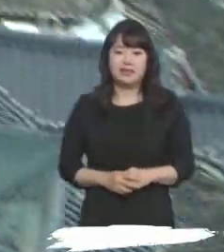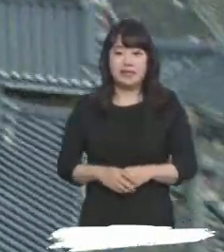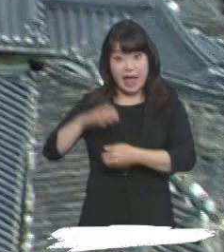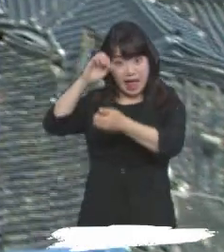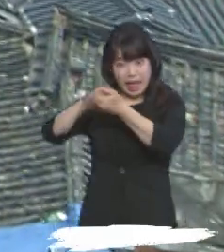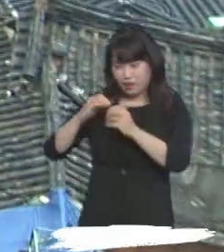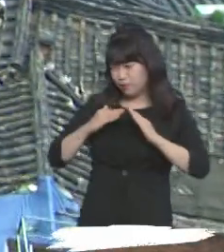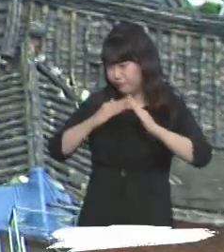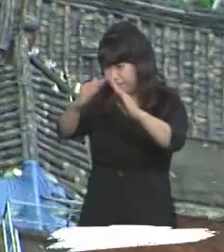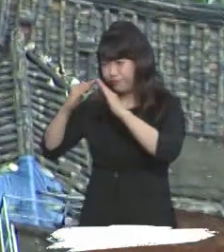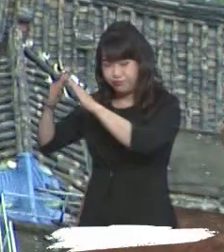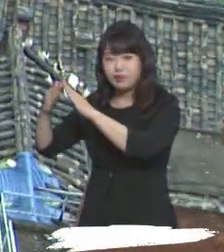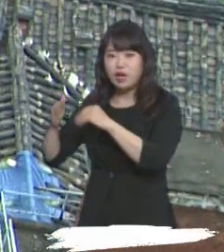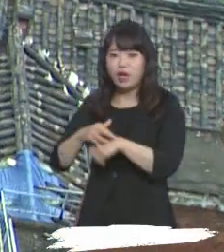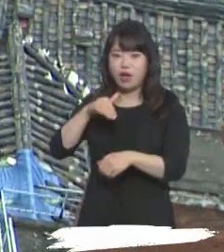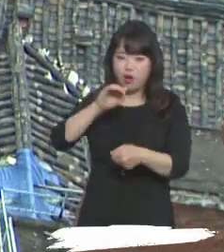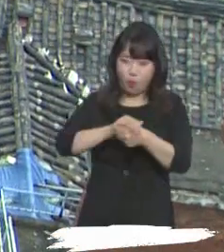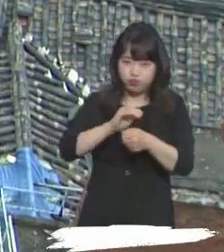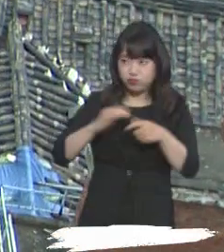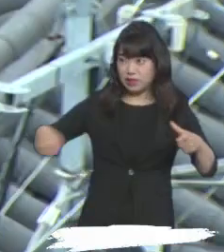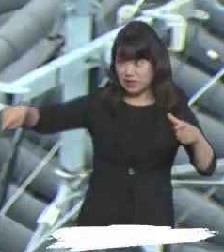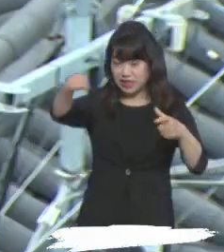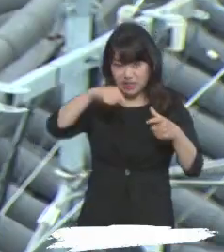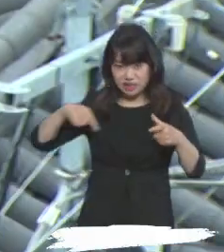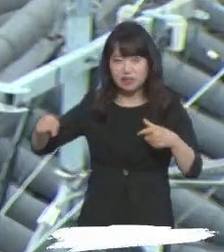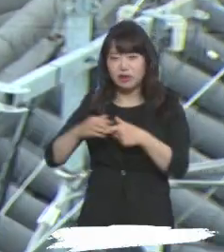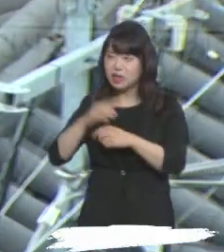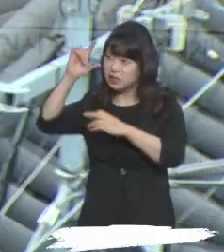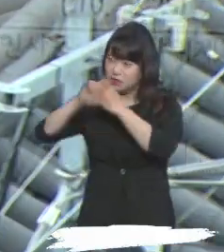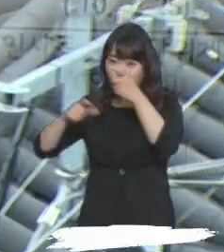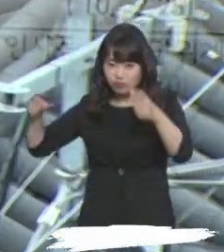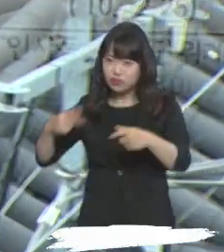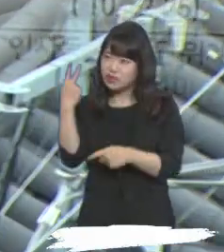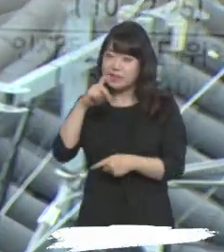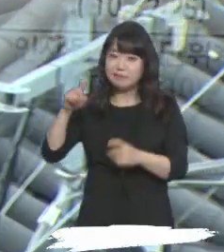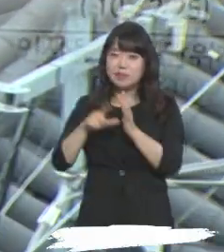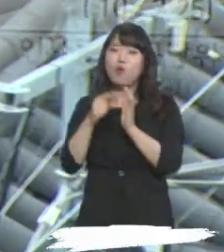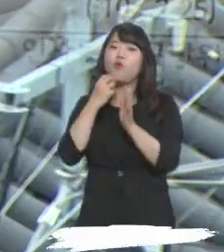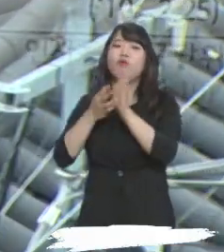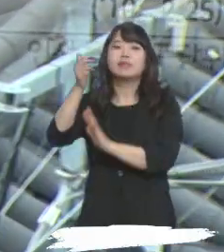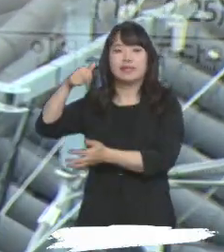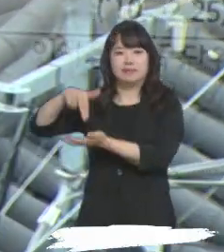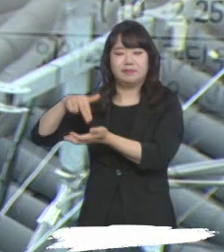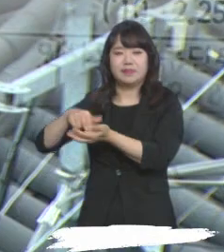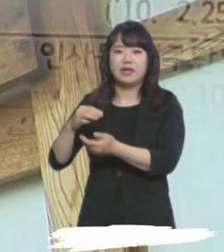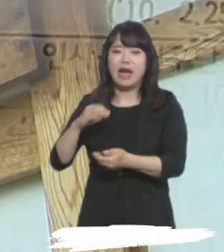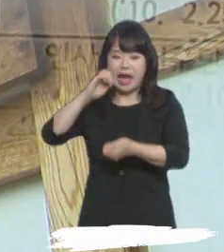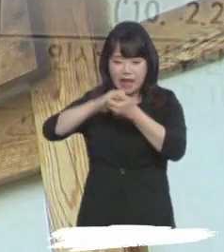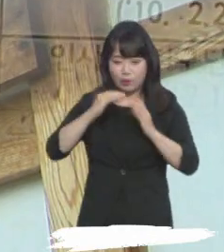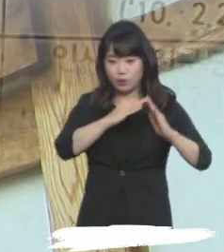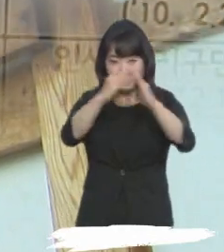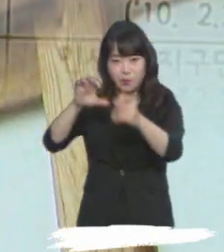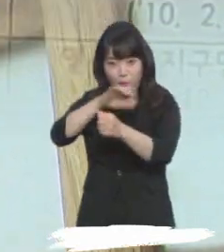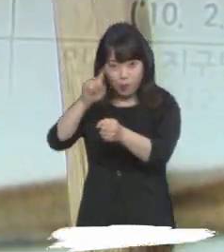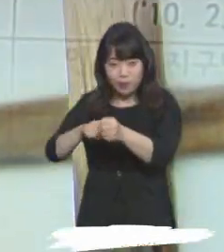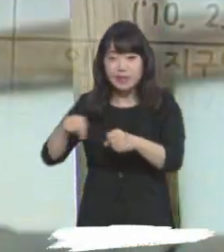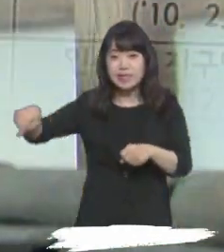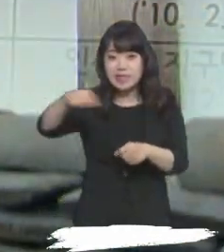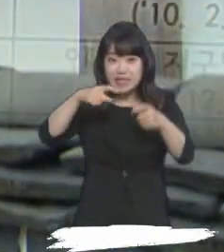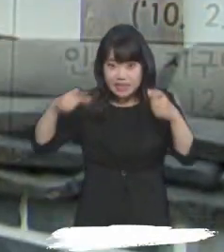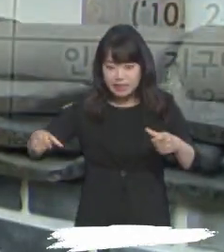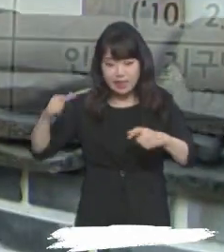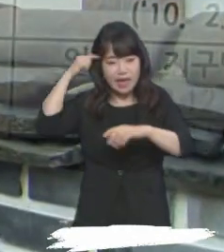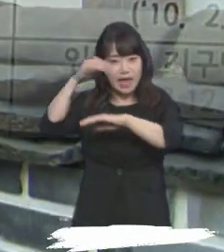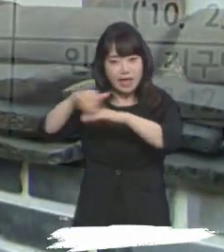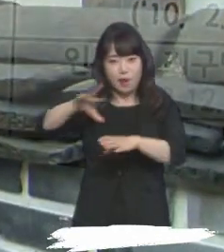한옥이 밀집한 종로구 경복궁 서측 일대입니다. 지난 2010년 오세훈 서울시장이 한옥 보존을 이유로 이 일대를 지구